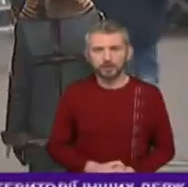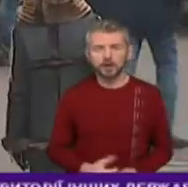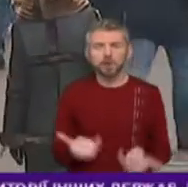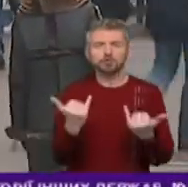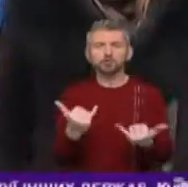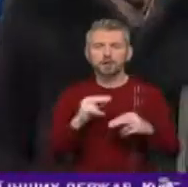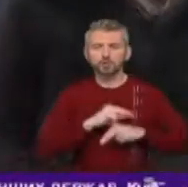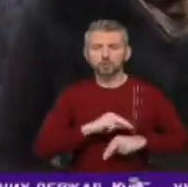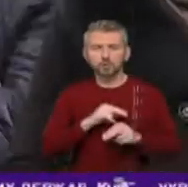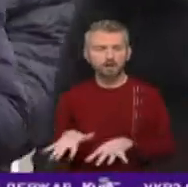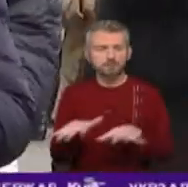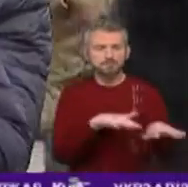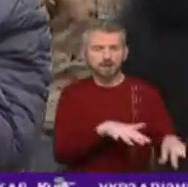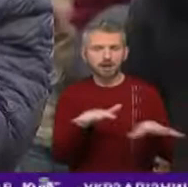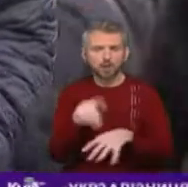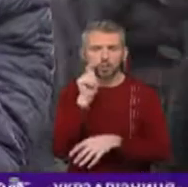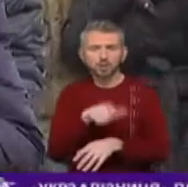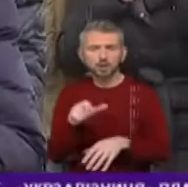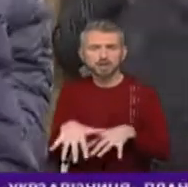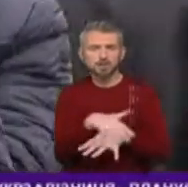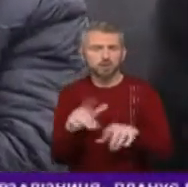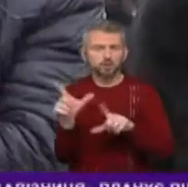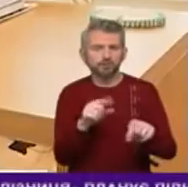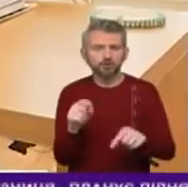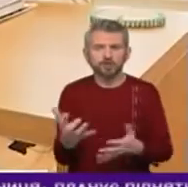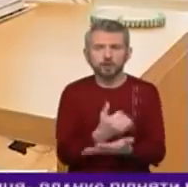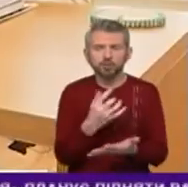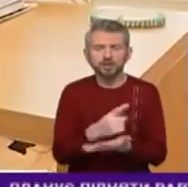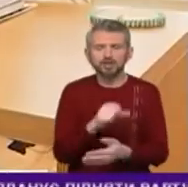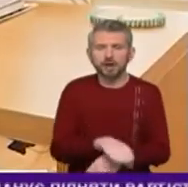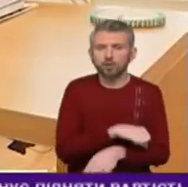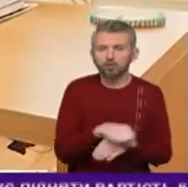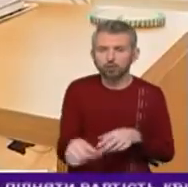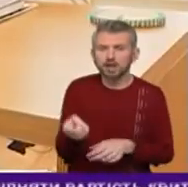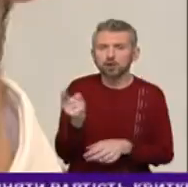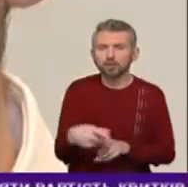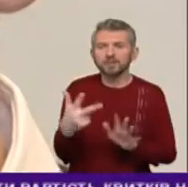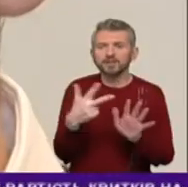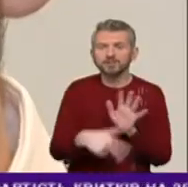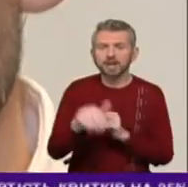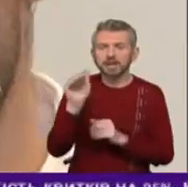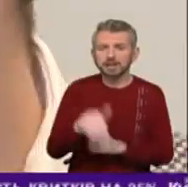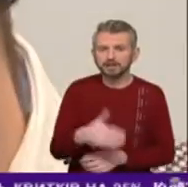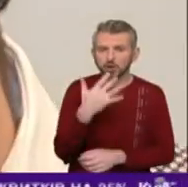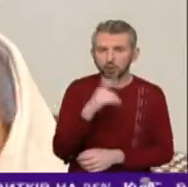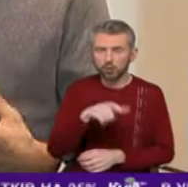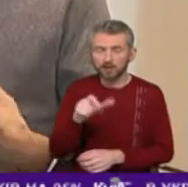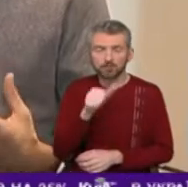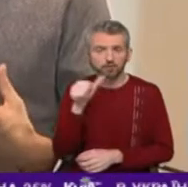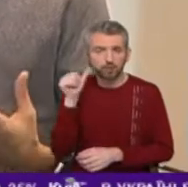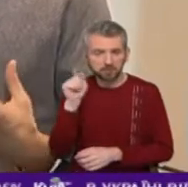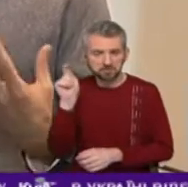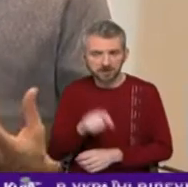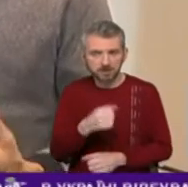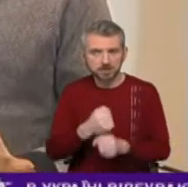Сучасна трудова міграція. Українці масово виїжджають на заробітки за кордон. Натомість 80 тисяч іноземців торік приїхали